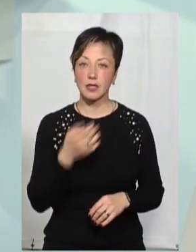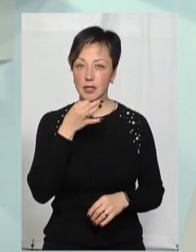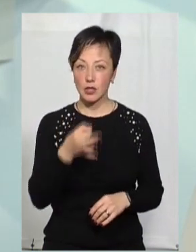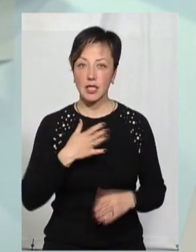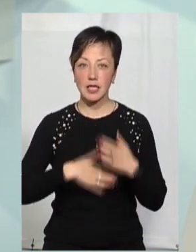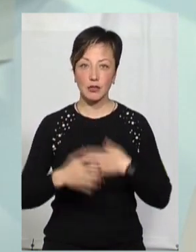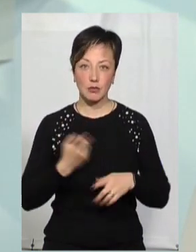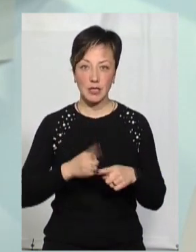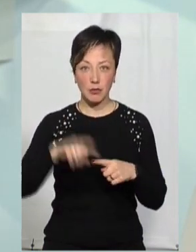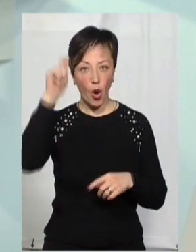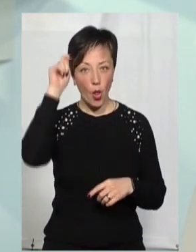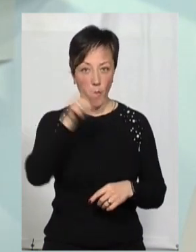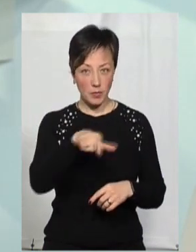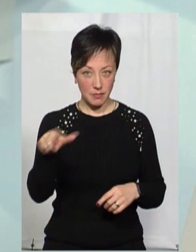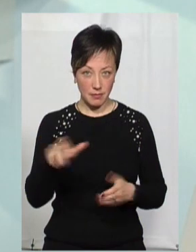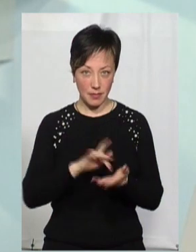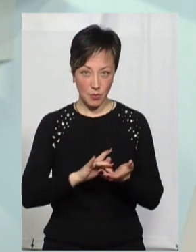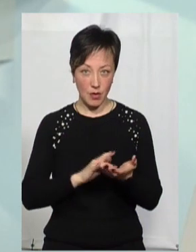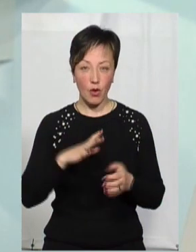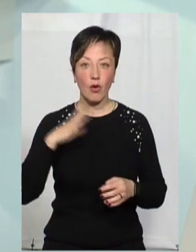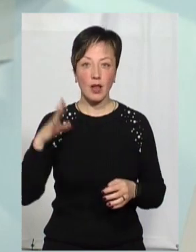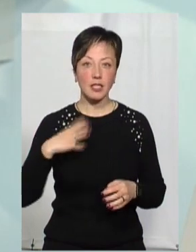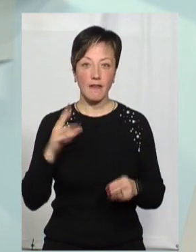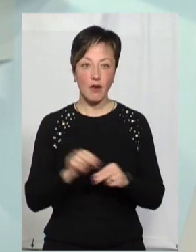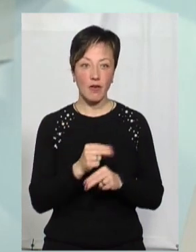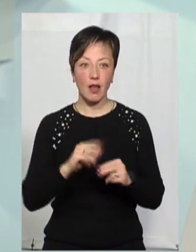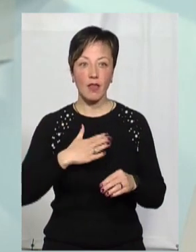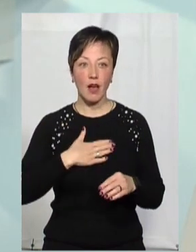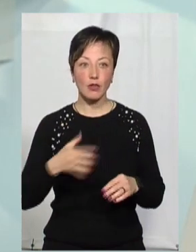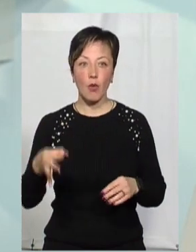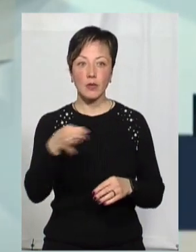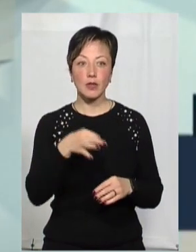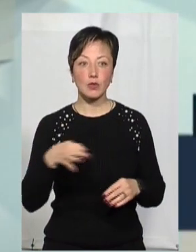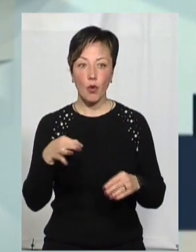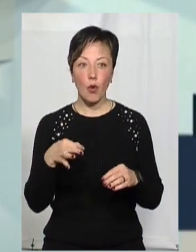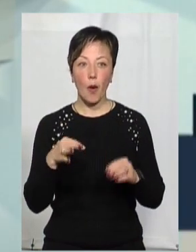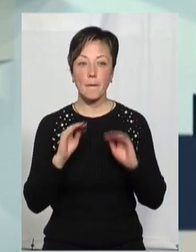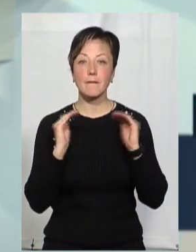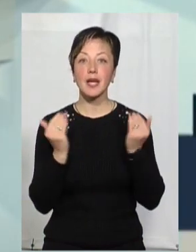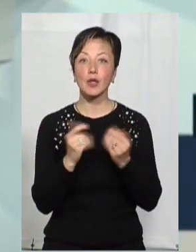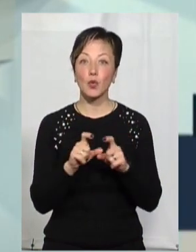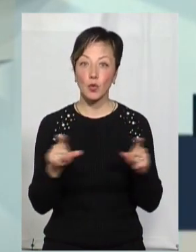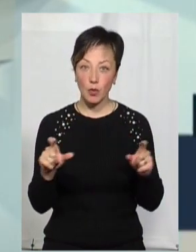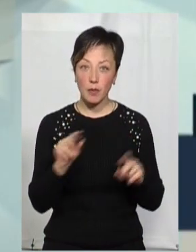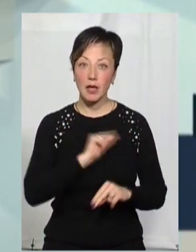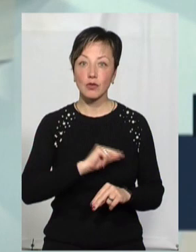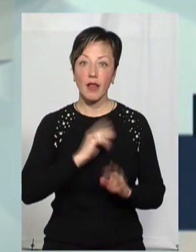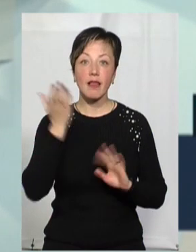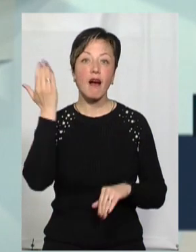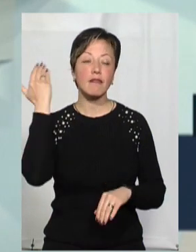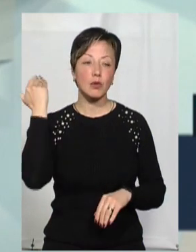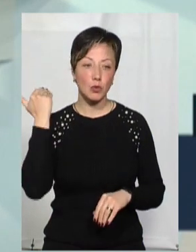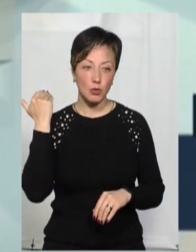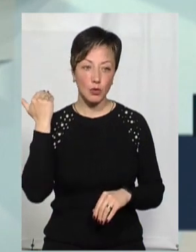тішуся цими хлопцями, оскільки ці хлопці – колишні вихованці нашого обласного притулку, який працював